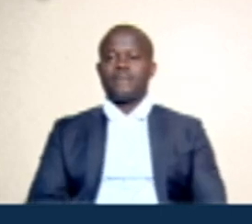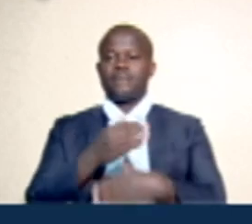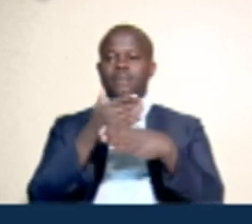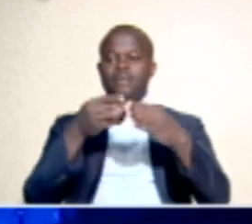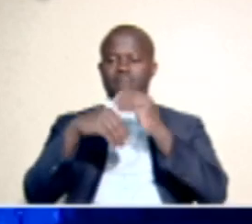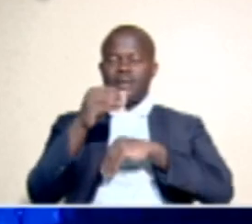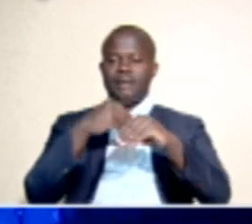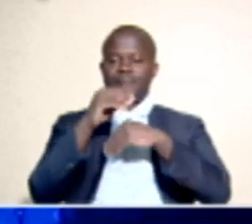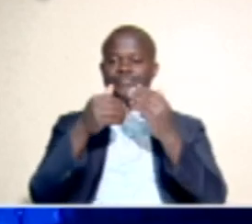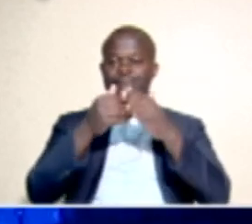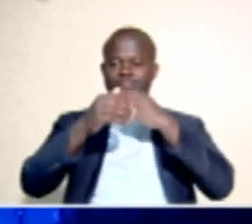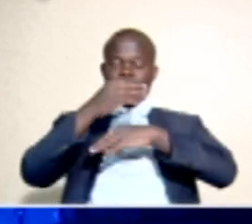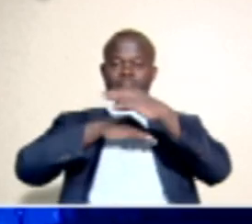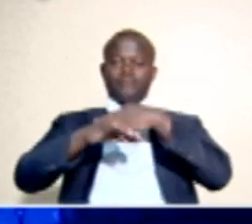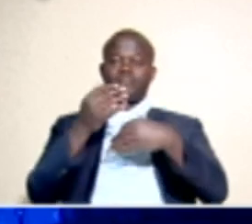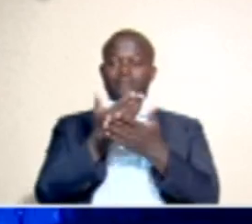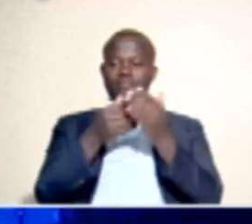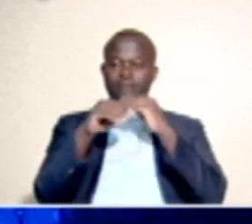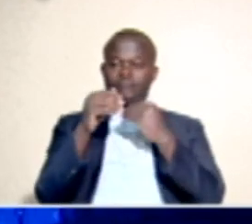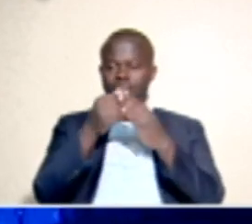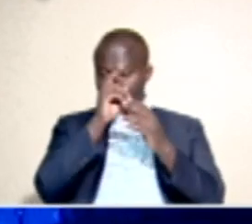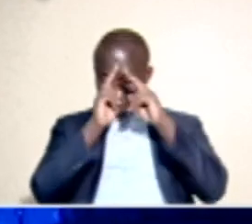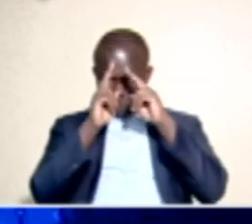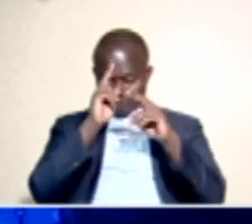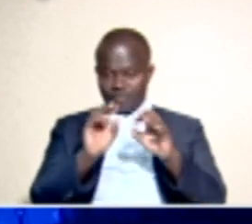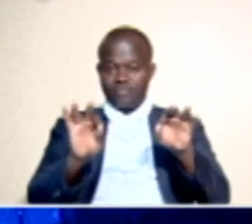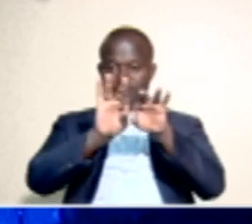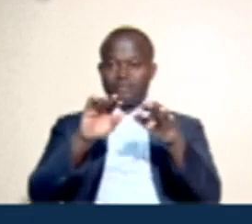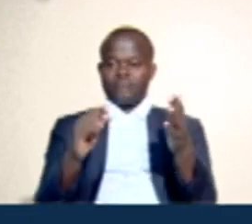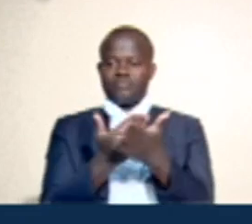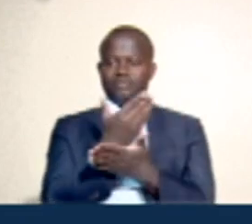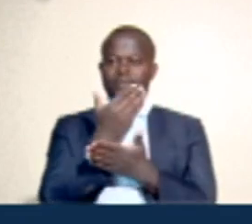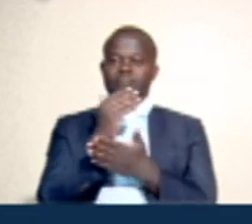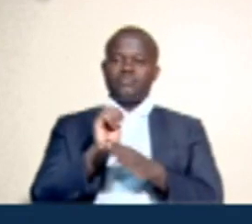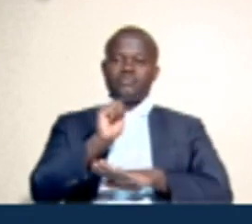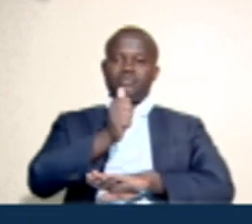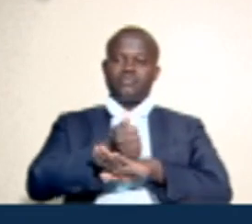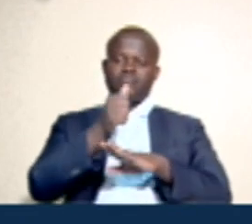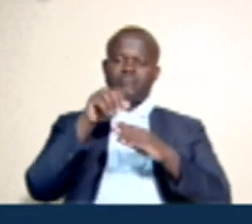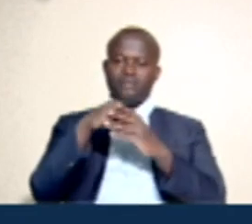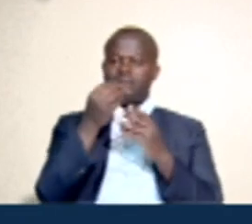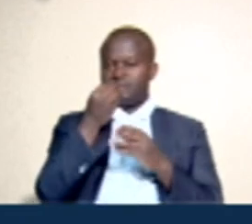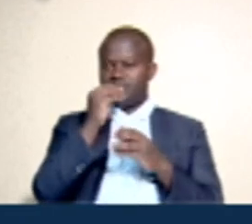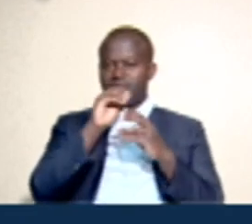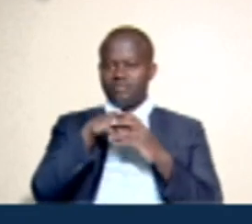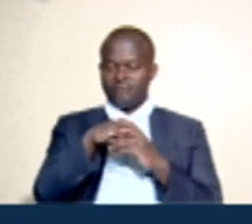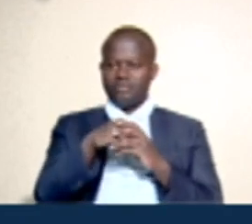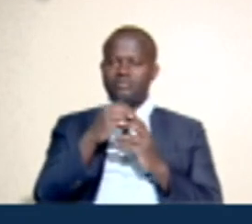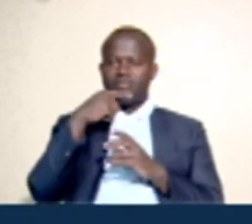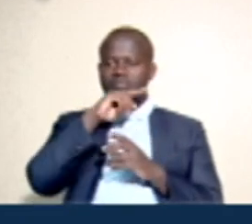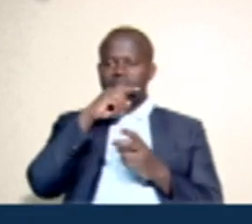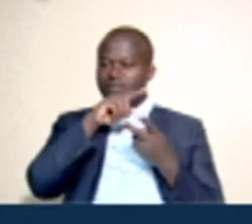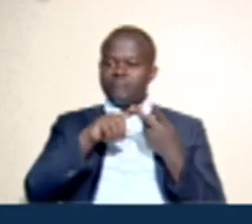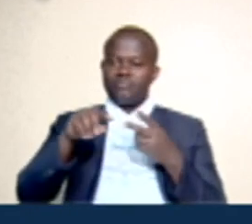Minisiteri y'Ubucuruzi n'Inganda irasaba abacuruzi kubahiriza ibiciro bishya byashyizweho ku biribwa birimo ibigori, ifu ya